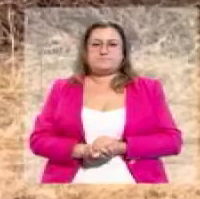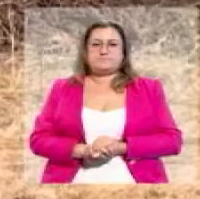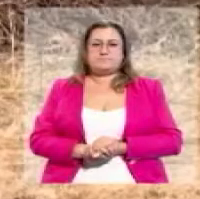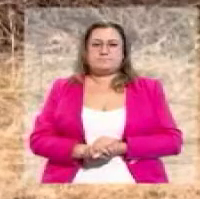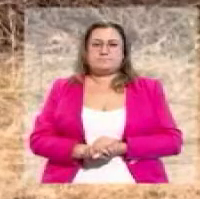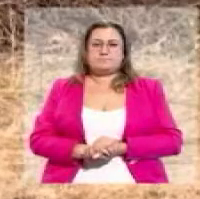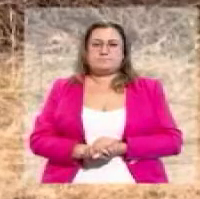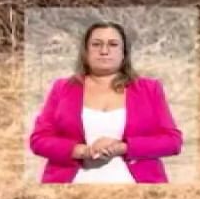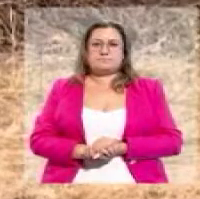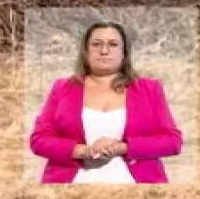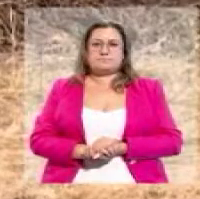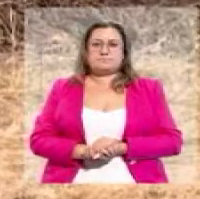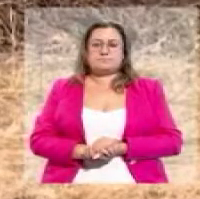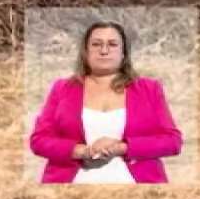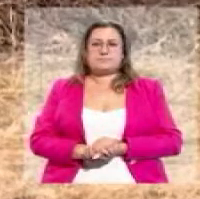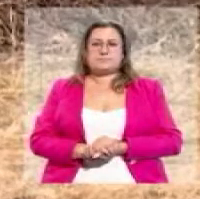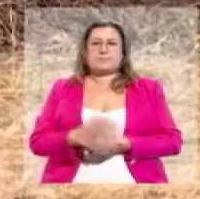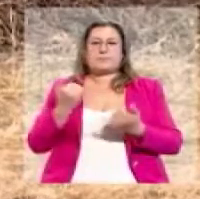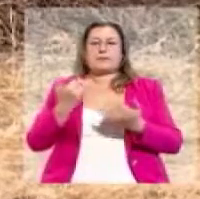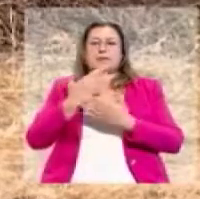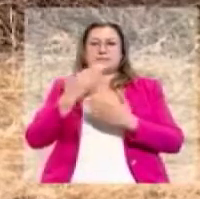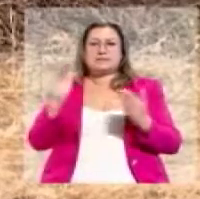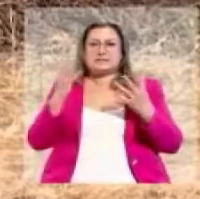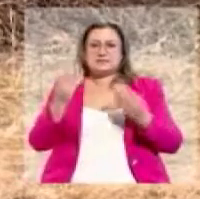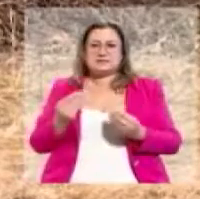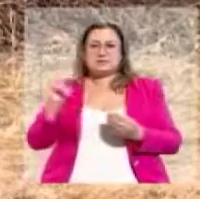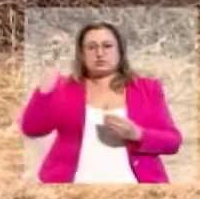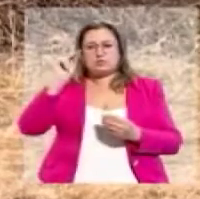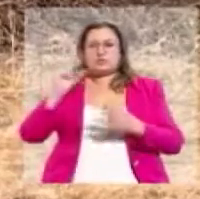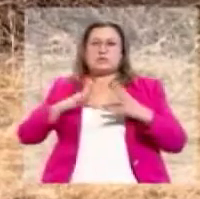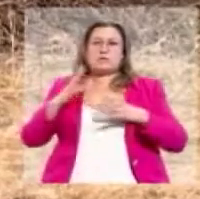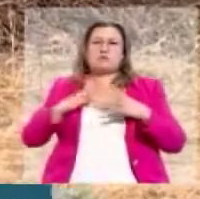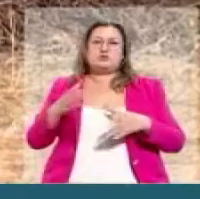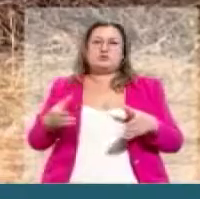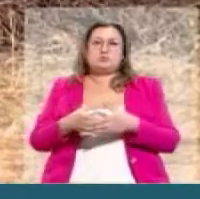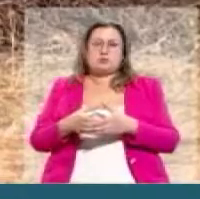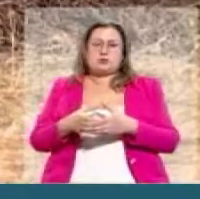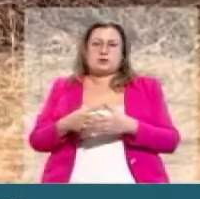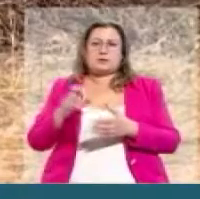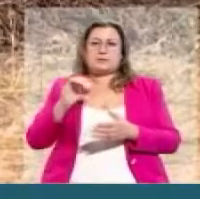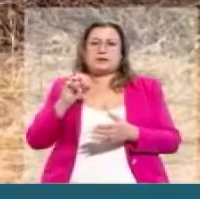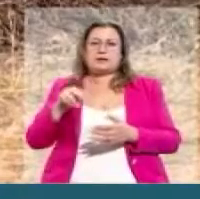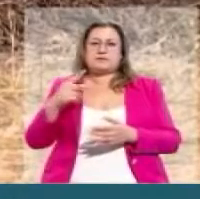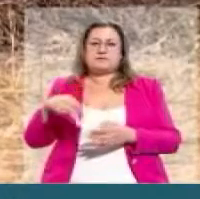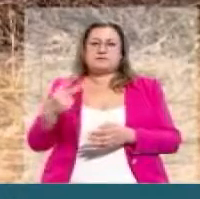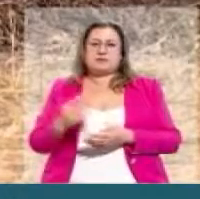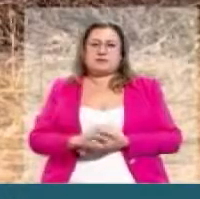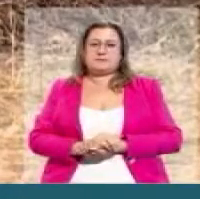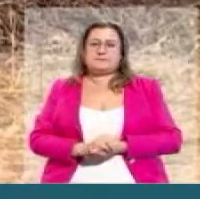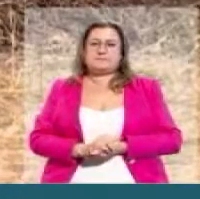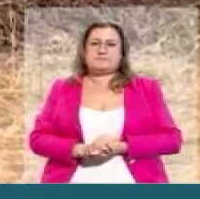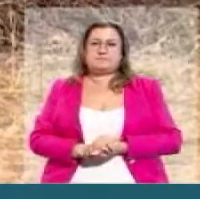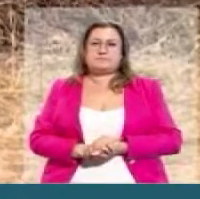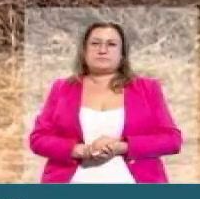Бүгін 10 күнге созылған Бекет 2022 әскери оқу-жаттығуының соңғы күні. Мұнда маңызды объектілерді қорғап қалудың